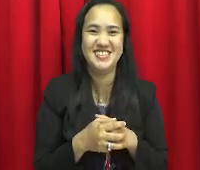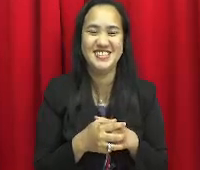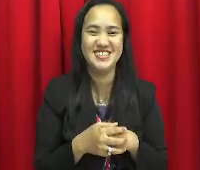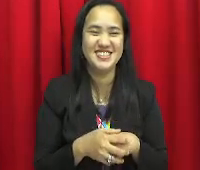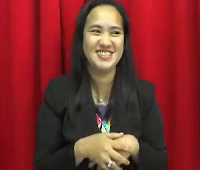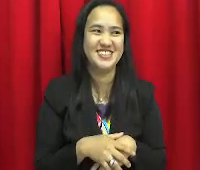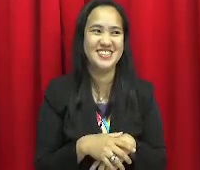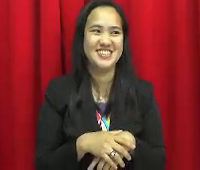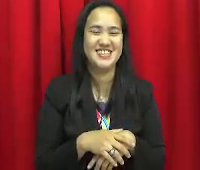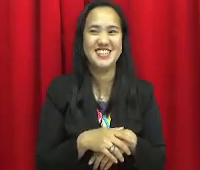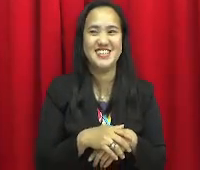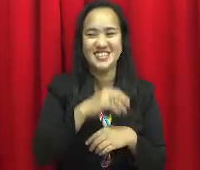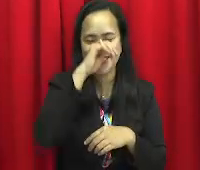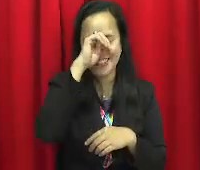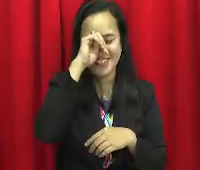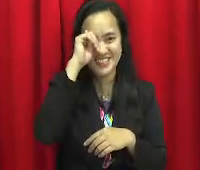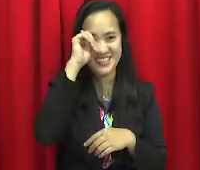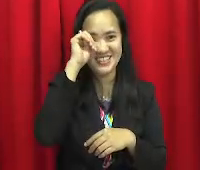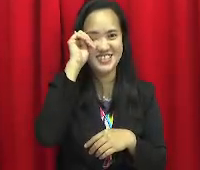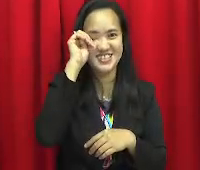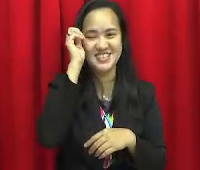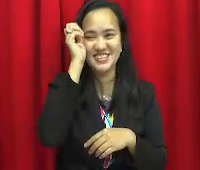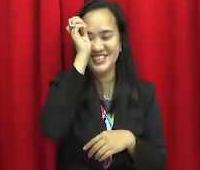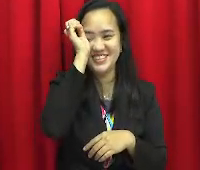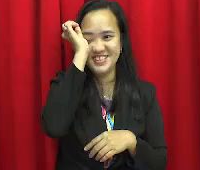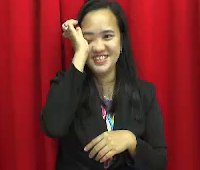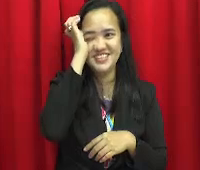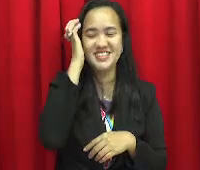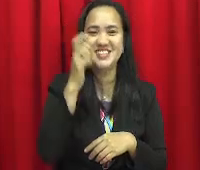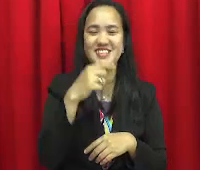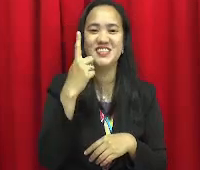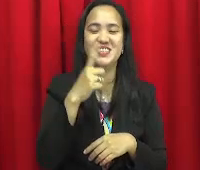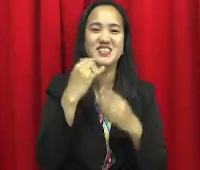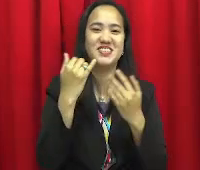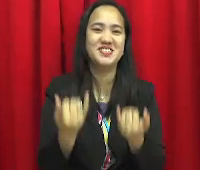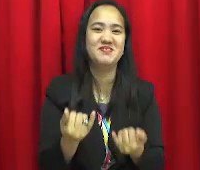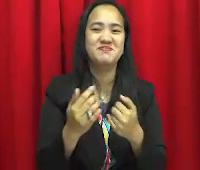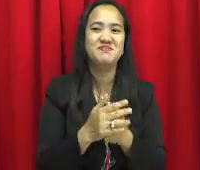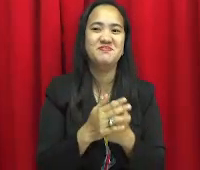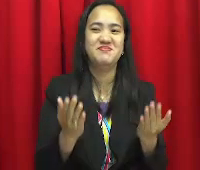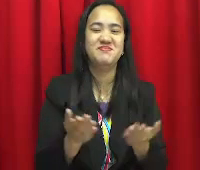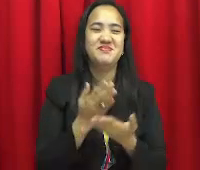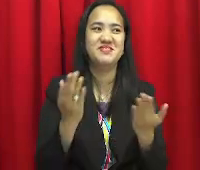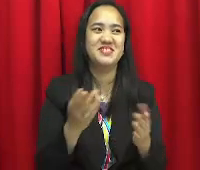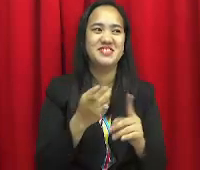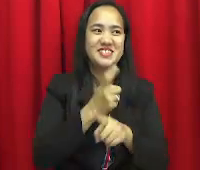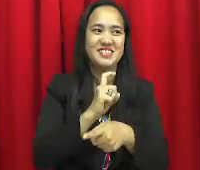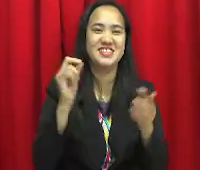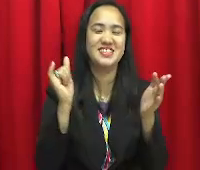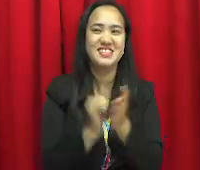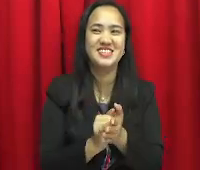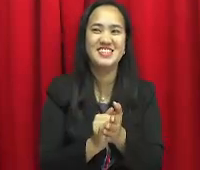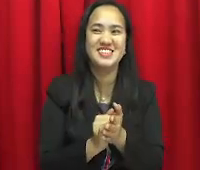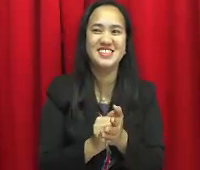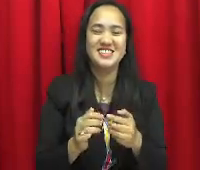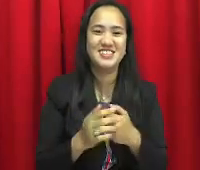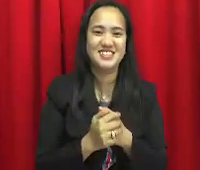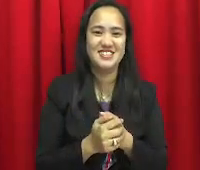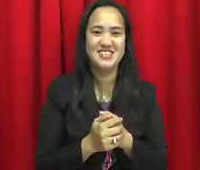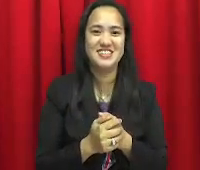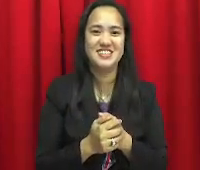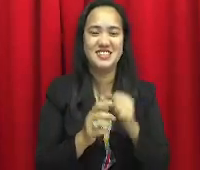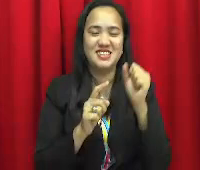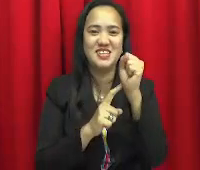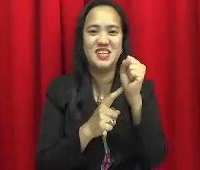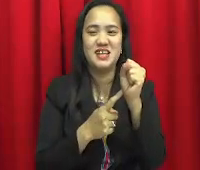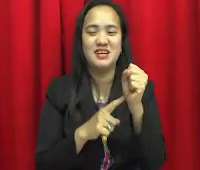Kaya, palagay ko naniniwala ako doon. Tama yun. Yung utak ni Tricia, kaya si